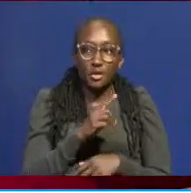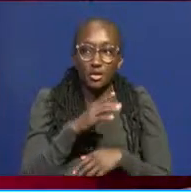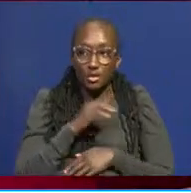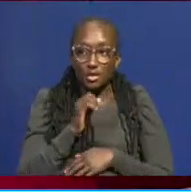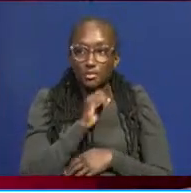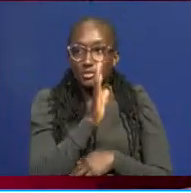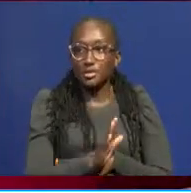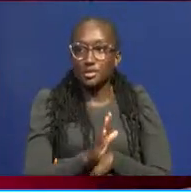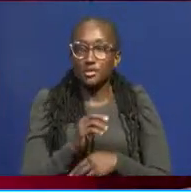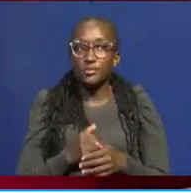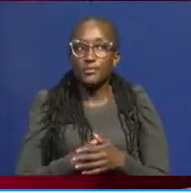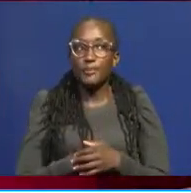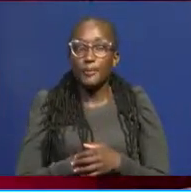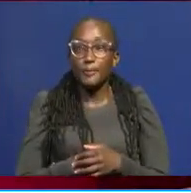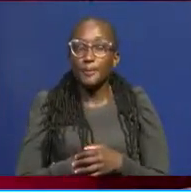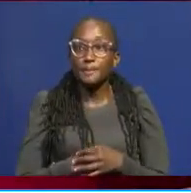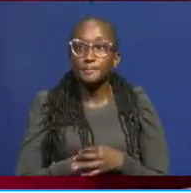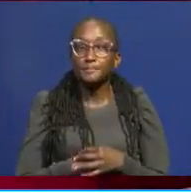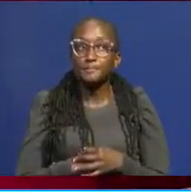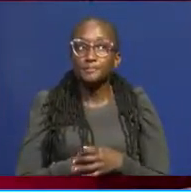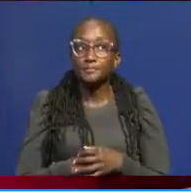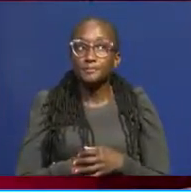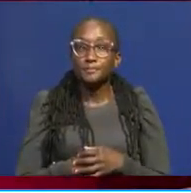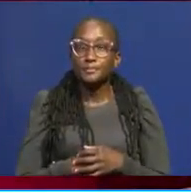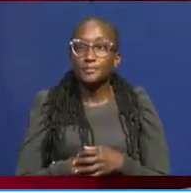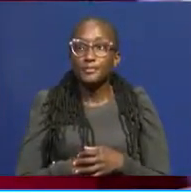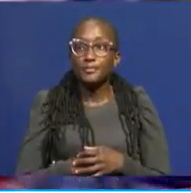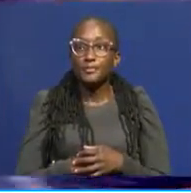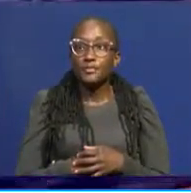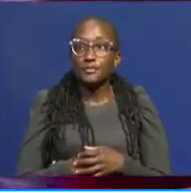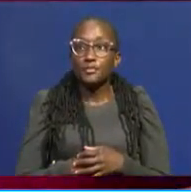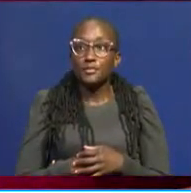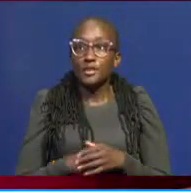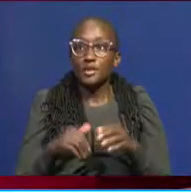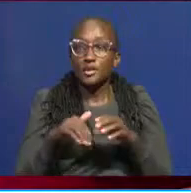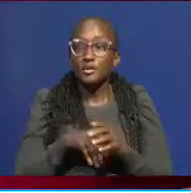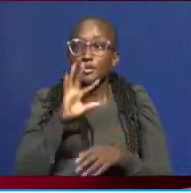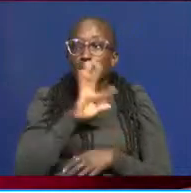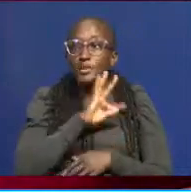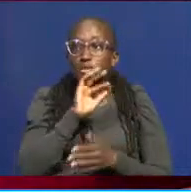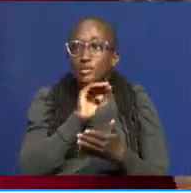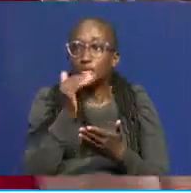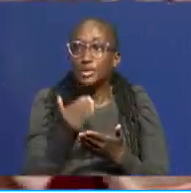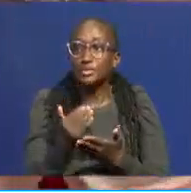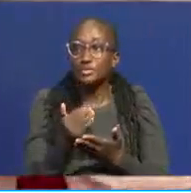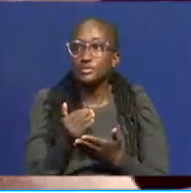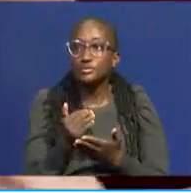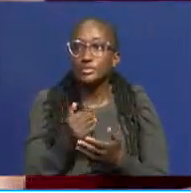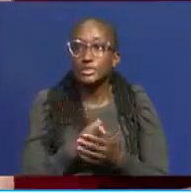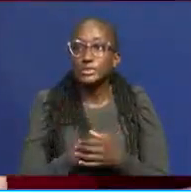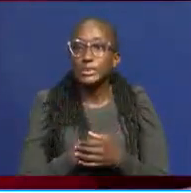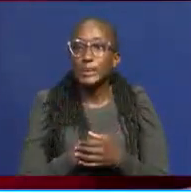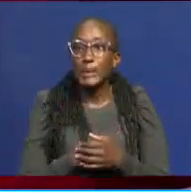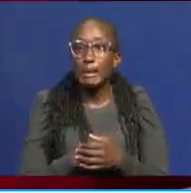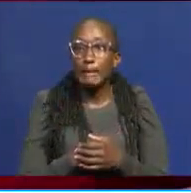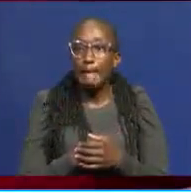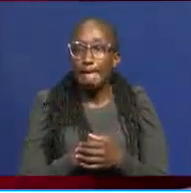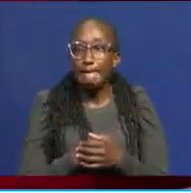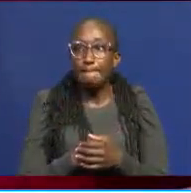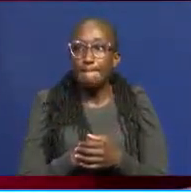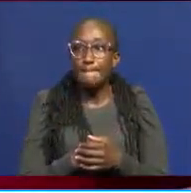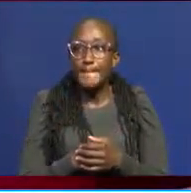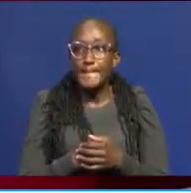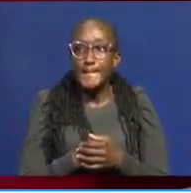honorable senators. Katika zile pension funds ama mahali ambapo hizi pesa za